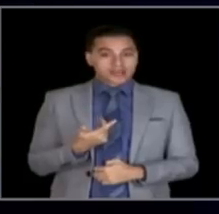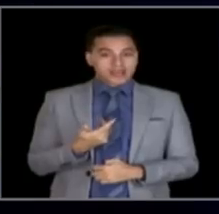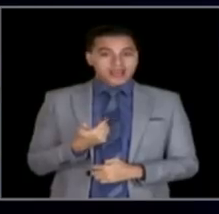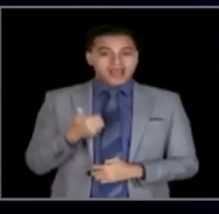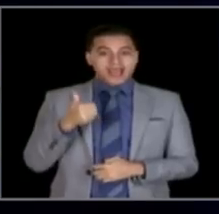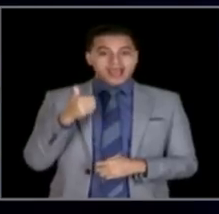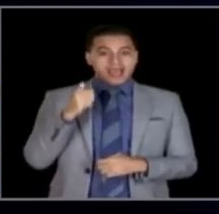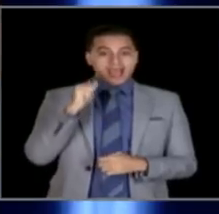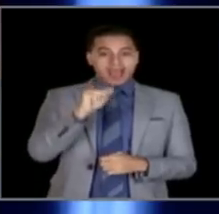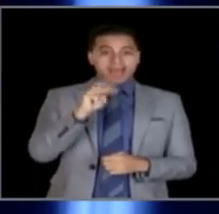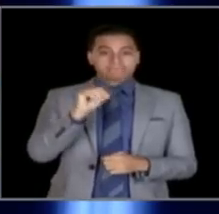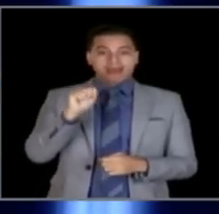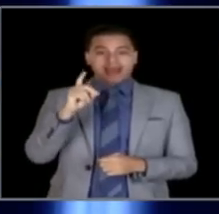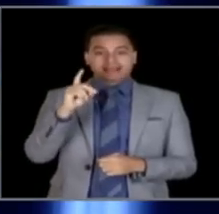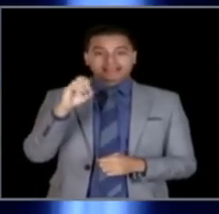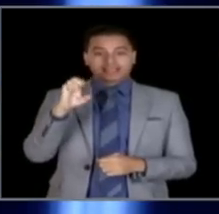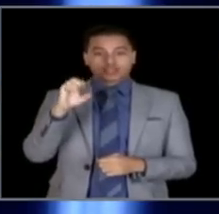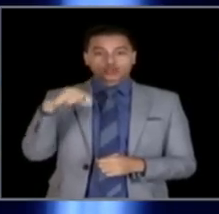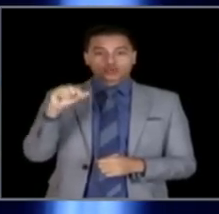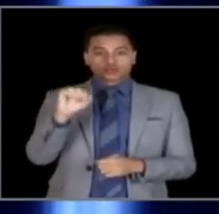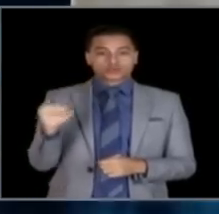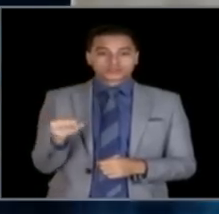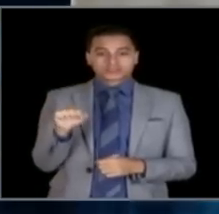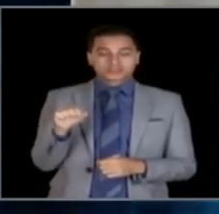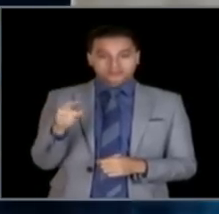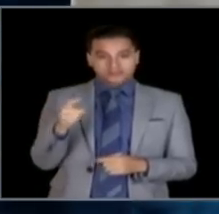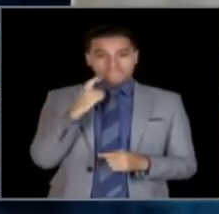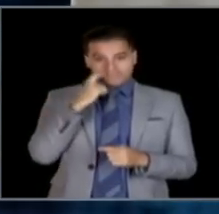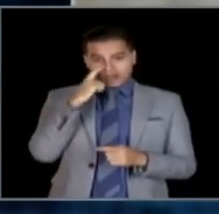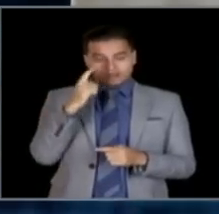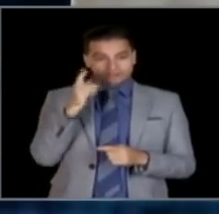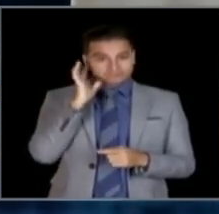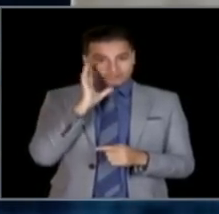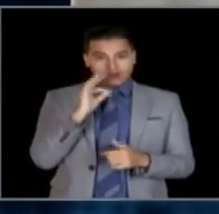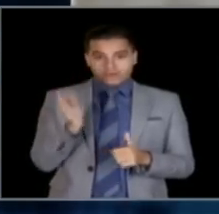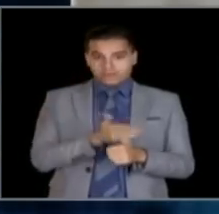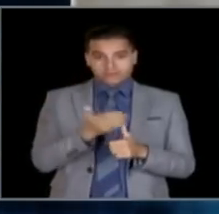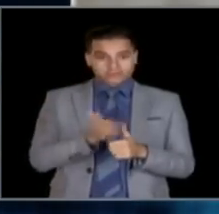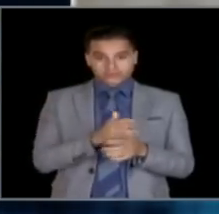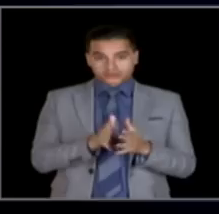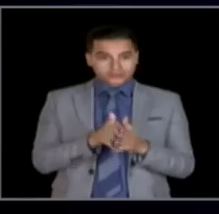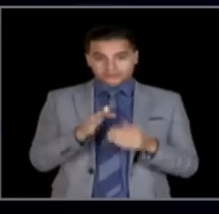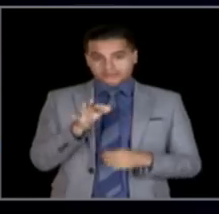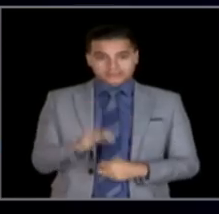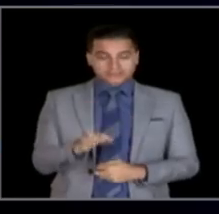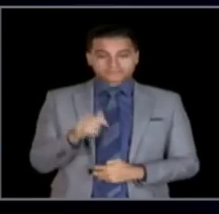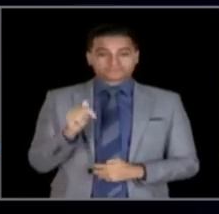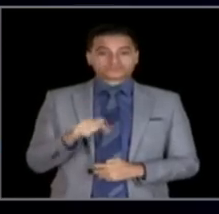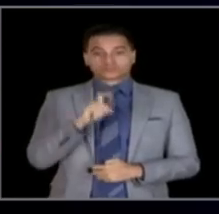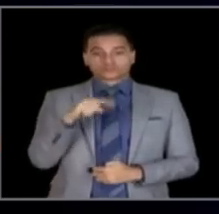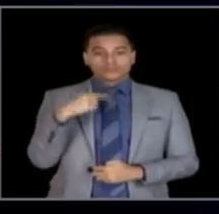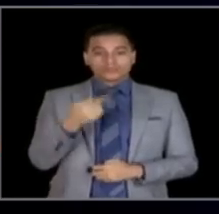أماديوس. لو ما شفتوش الفيلم ده يبقى أنتوا فاتكوا فيلم عظيم. السؤال اللي